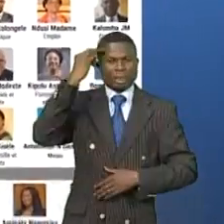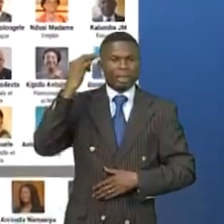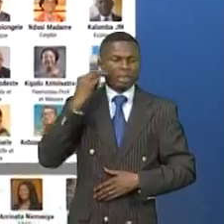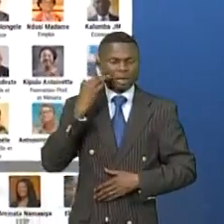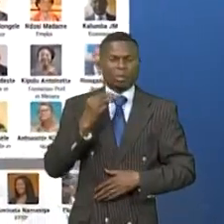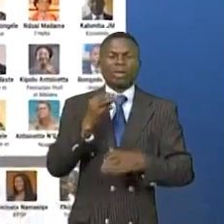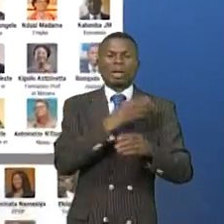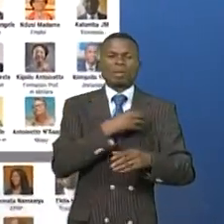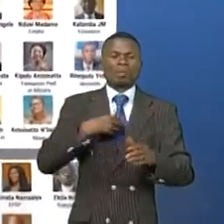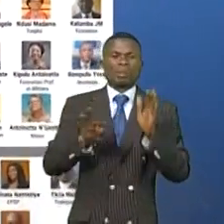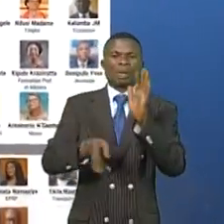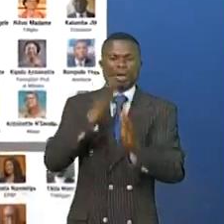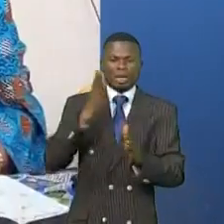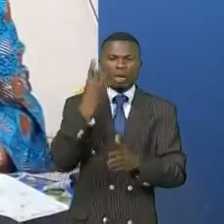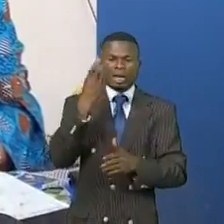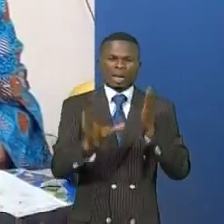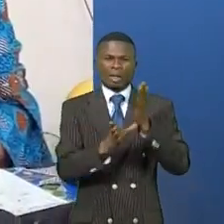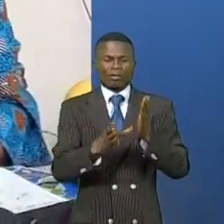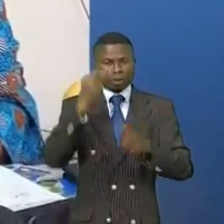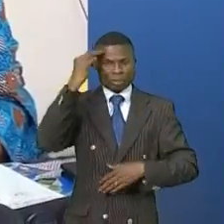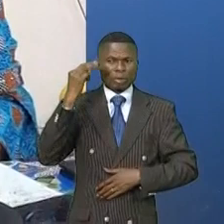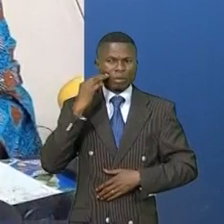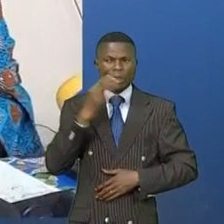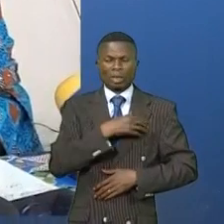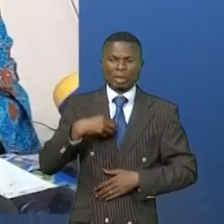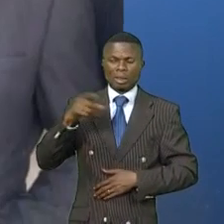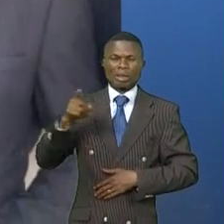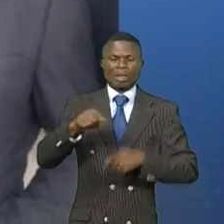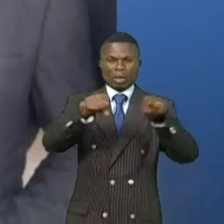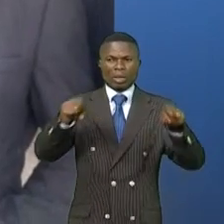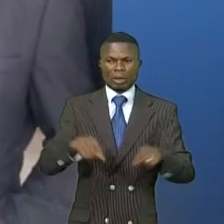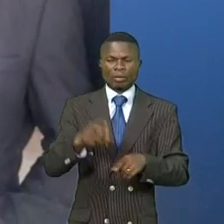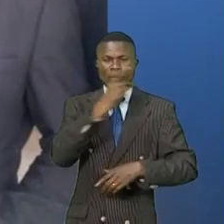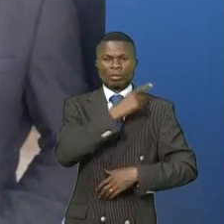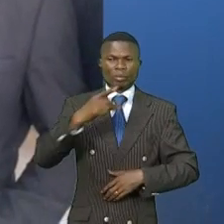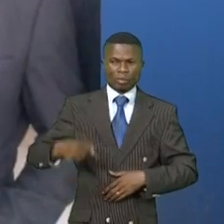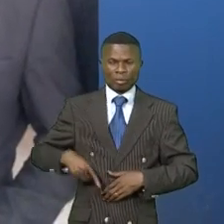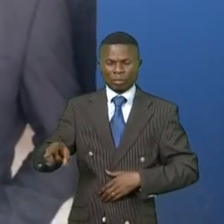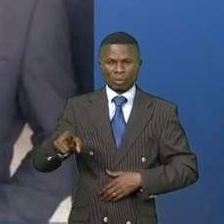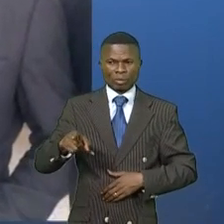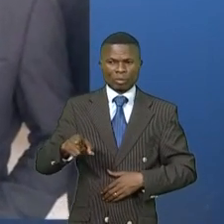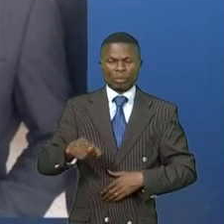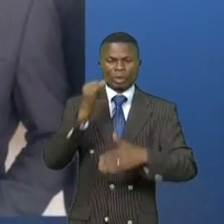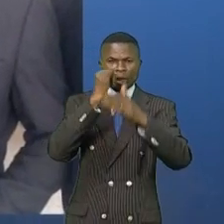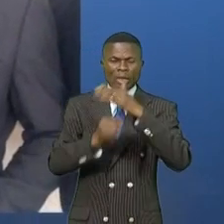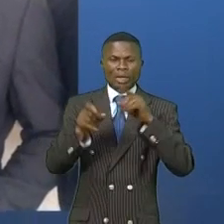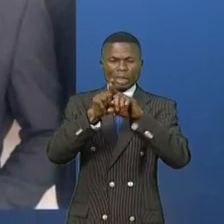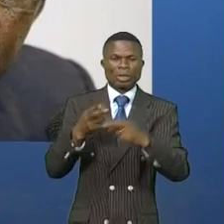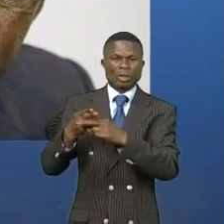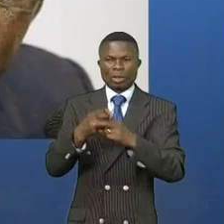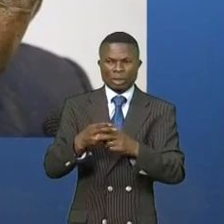femmes. 4 vice-premiers ministres, Eve Bazaïba à l'environnement, Daniel Asselo Okito à l'intérieur et